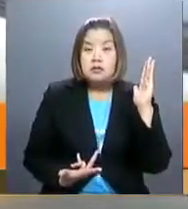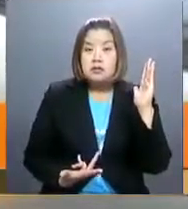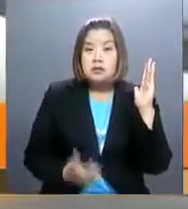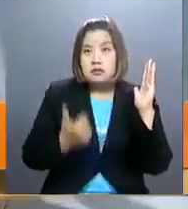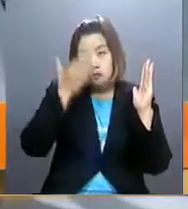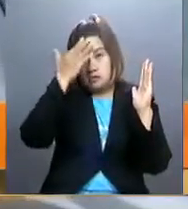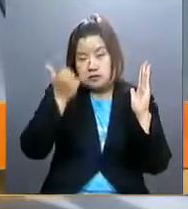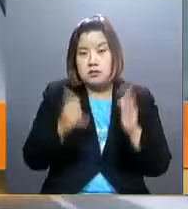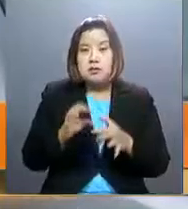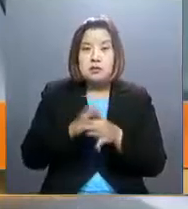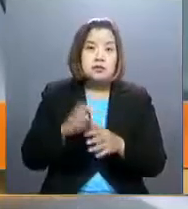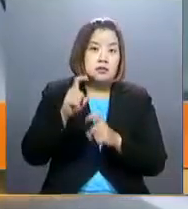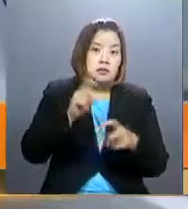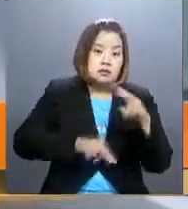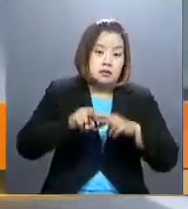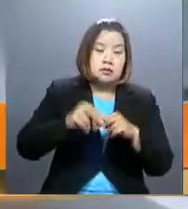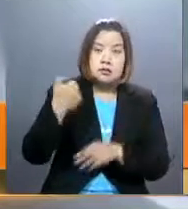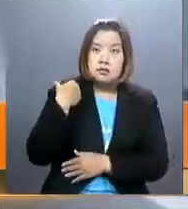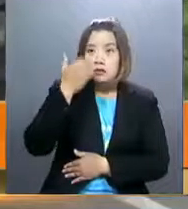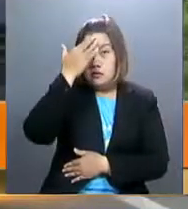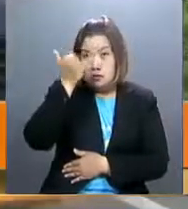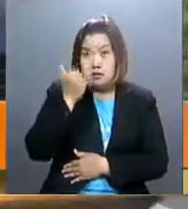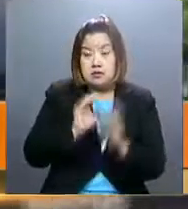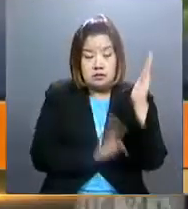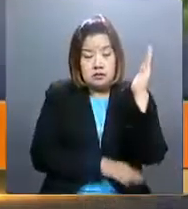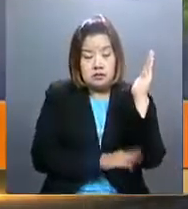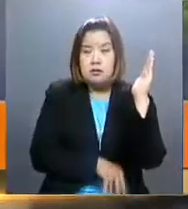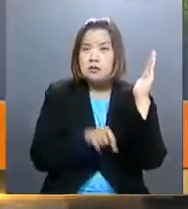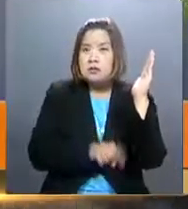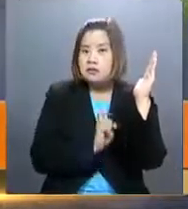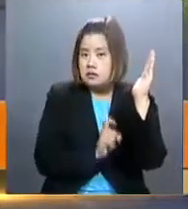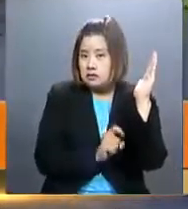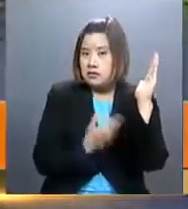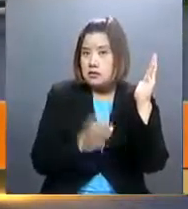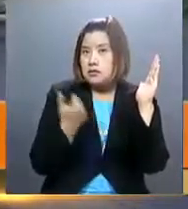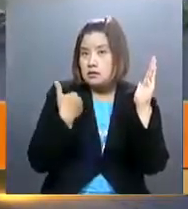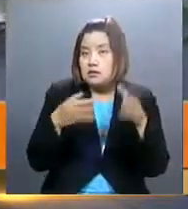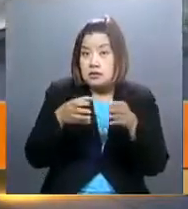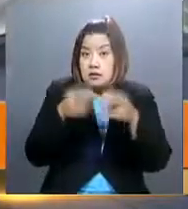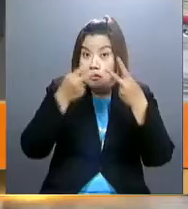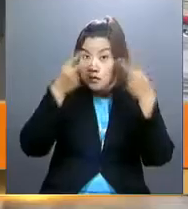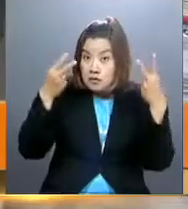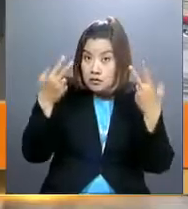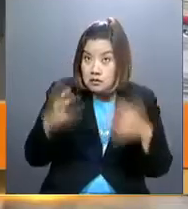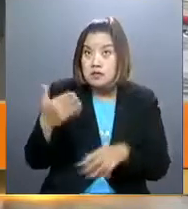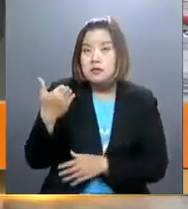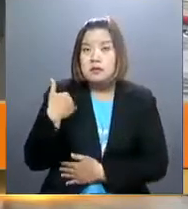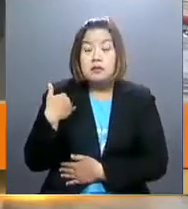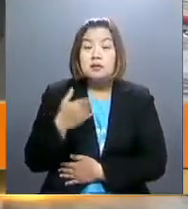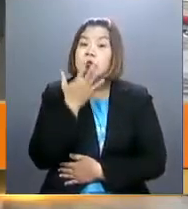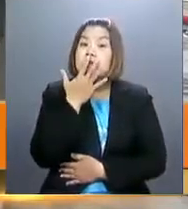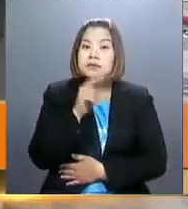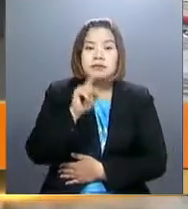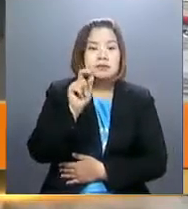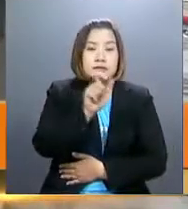าความปลอดภัยค่ะเนื่องจากว่าเป็นพื้นที่เสี่ยงภัยและขณะนี้ทราบกลุ่มผู้ก่อเหตุพ่นข้อความไม่รับร่างรัฐธ